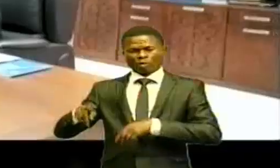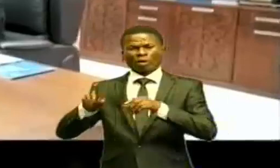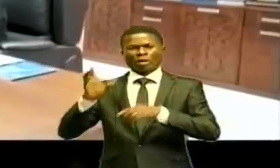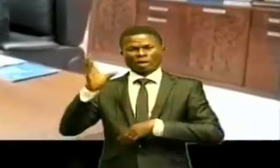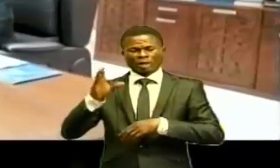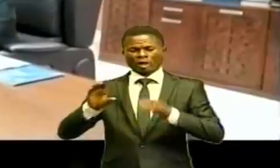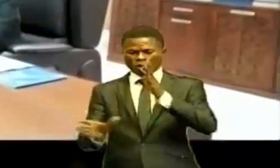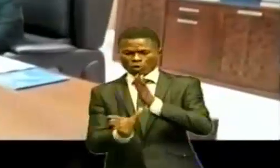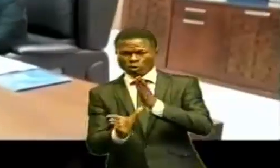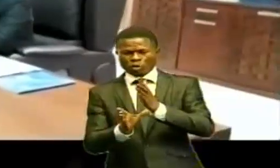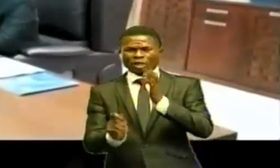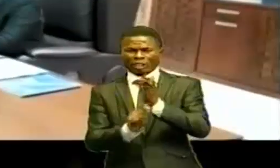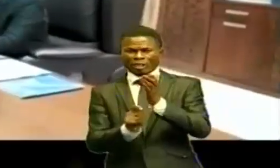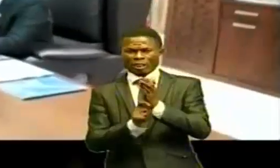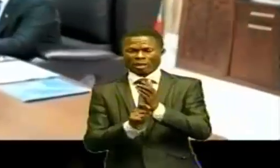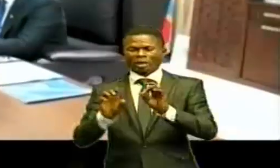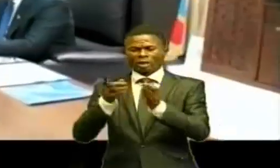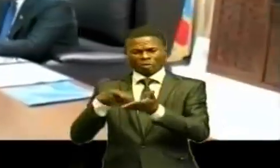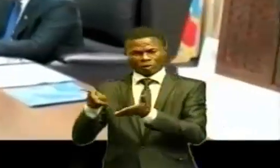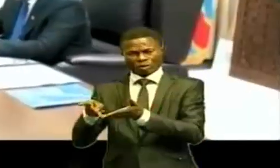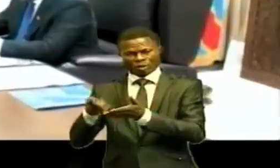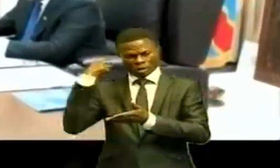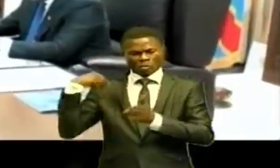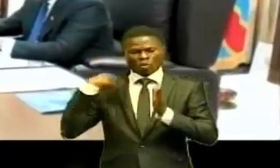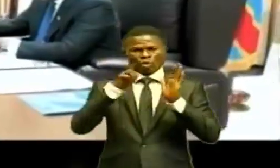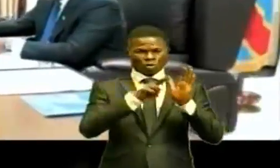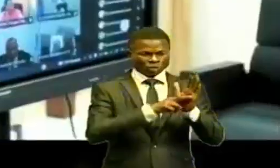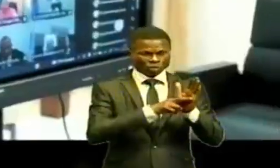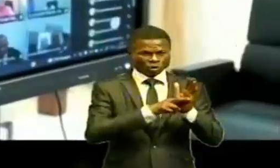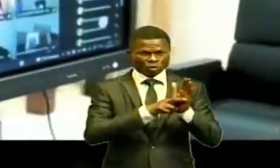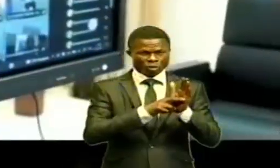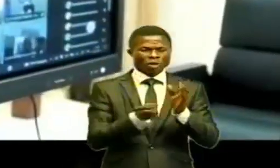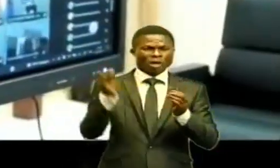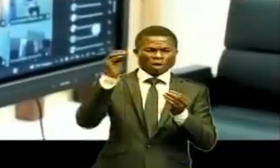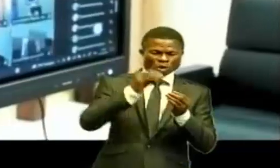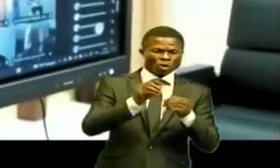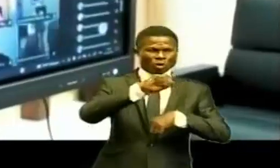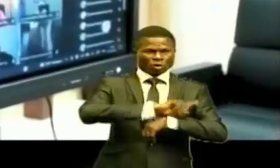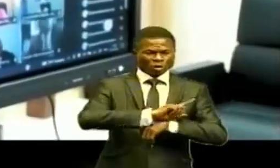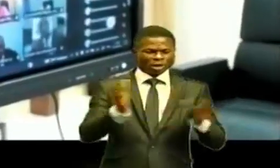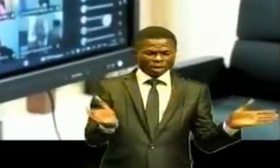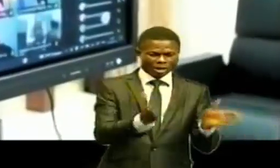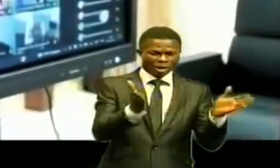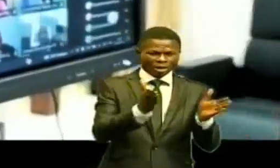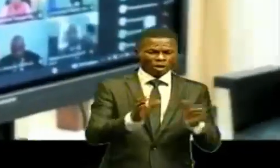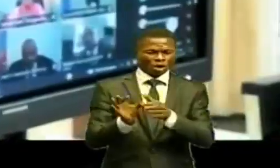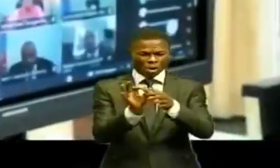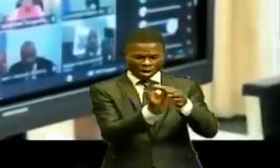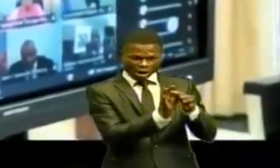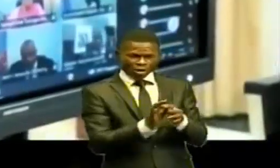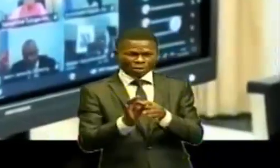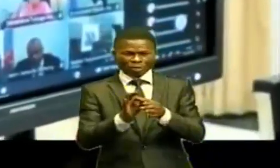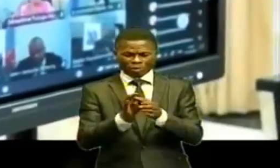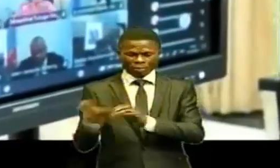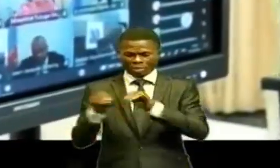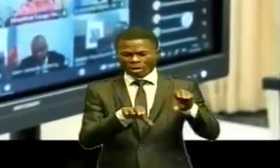les sous-comités techniques et travail. Pour le gouvernement, l'enjeu consiste à renforcer la coordination de la